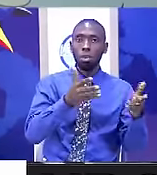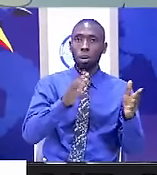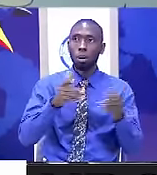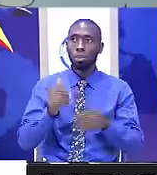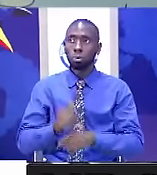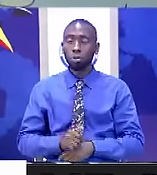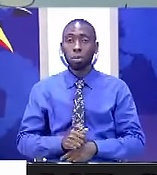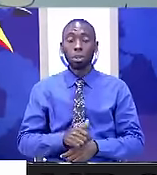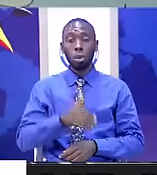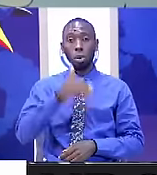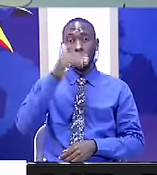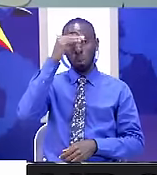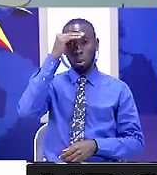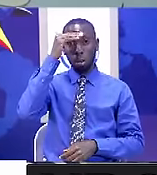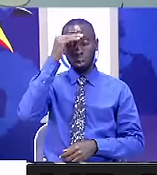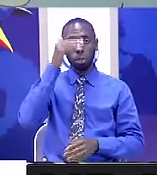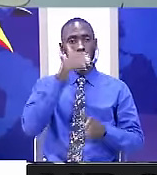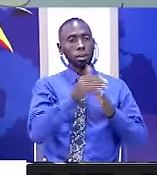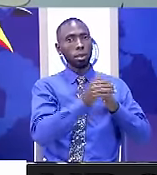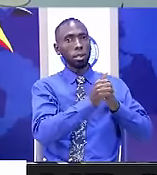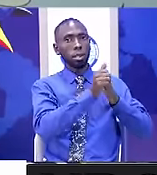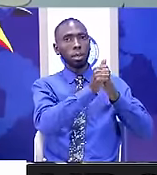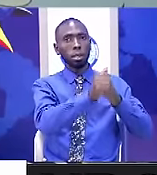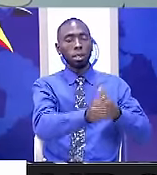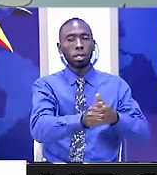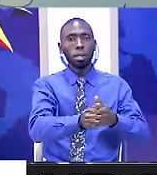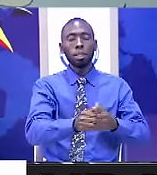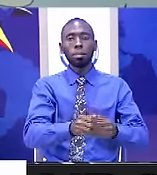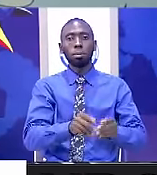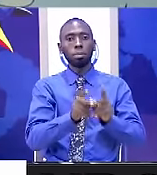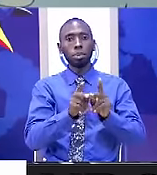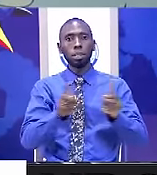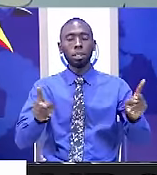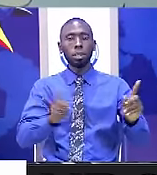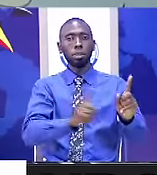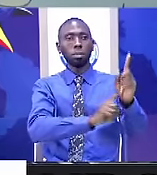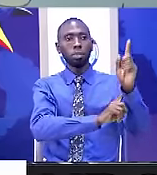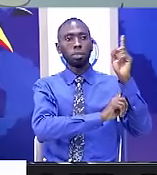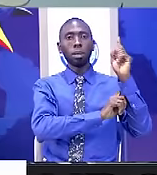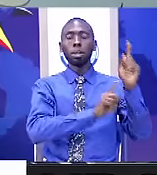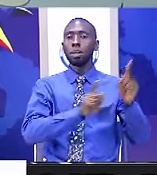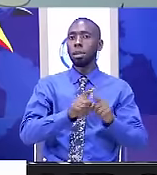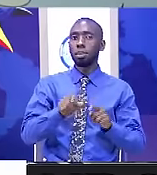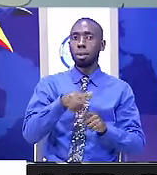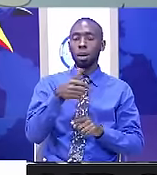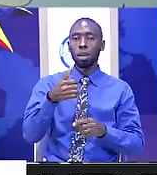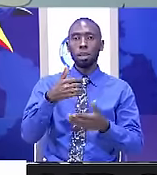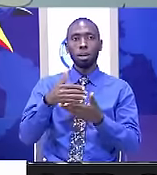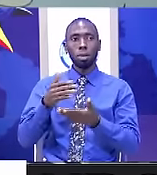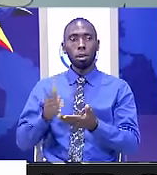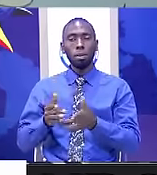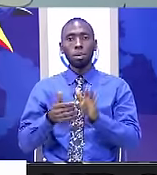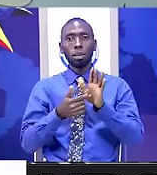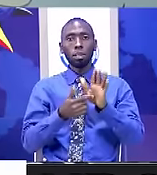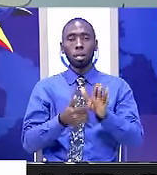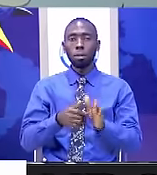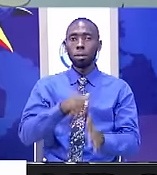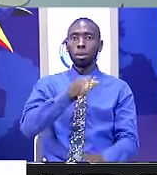kya poliisi kye kigenda okukulemberamu okukuuma emirembe wabula n'ebitongole ebirala nga ESO,